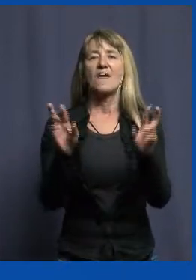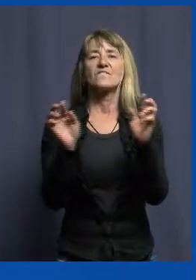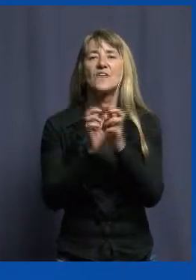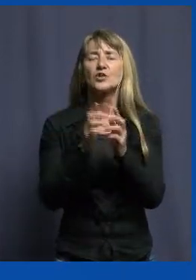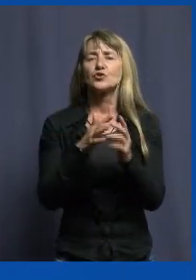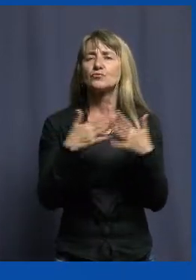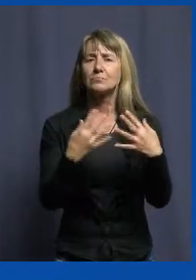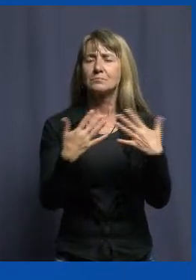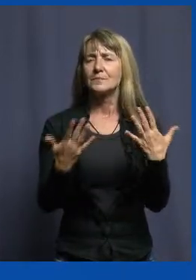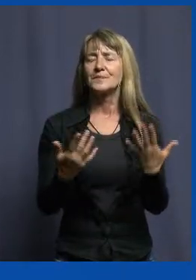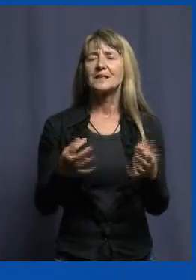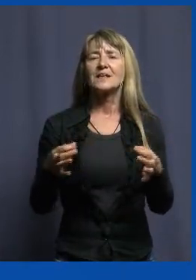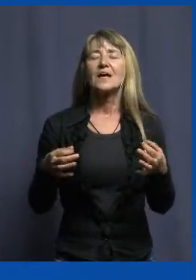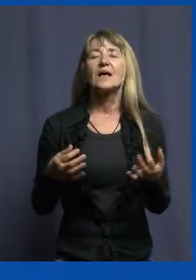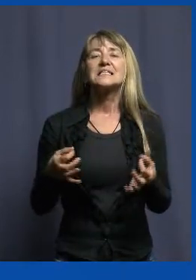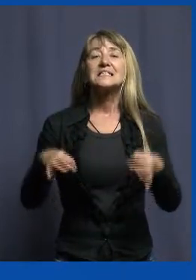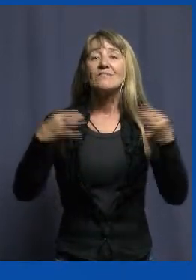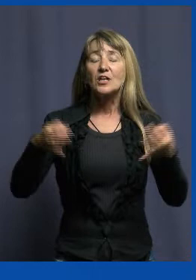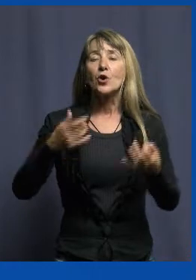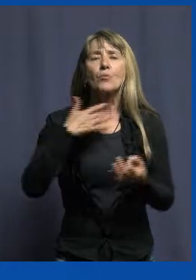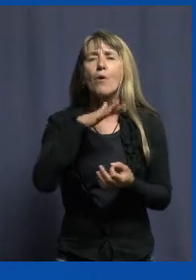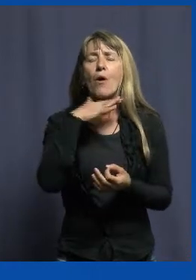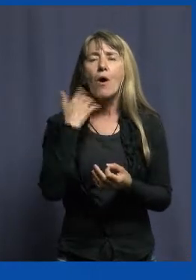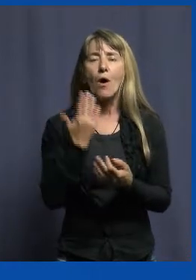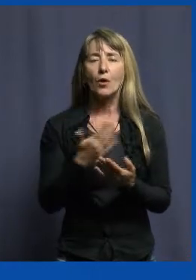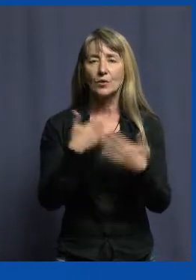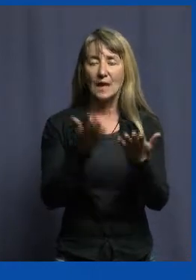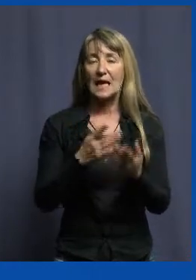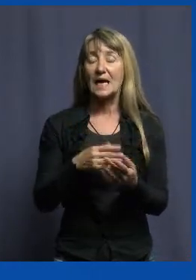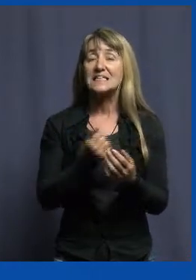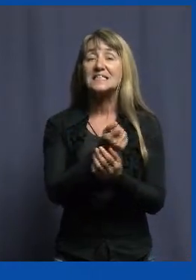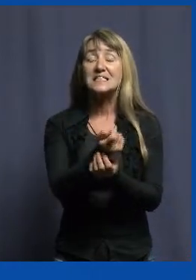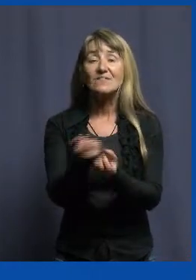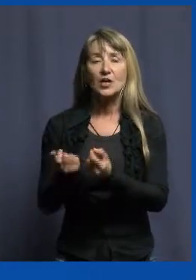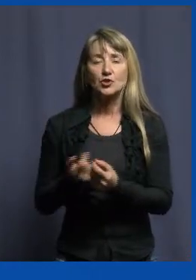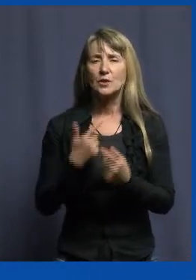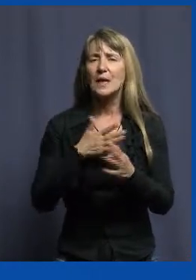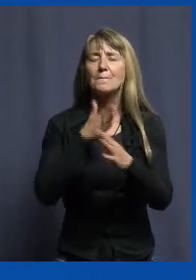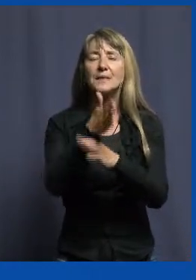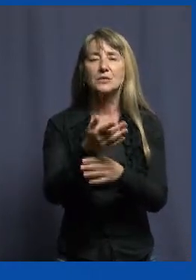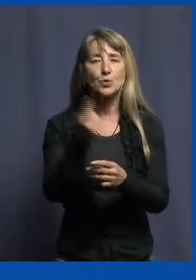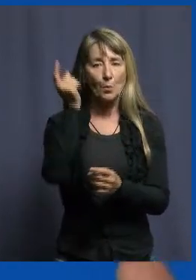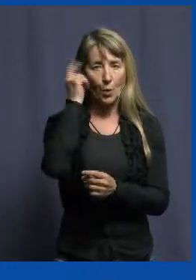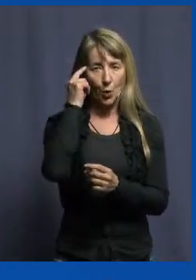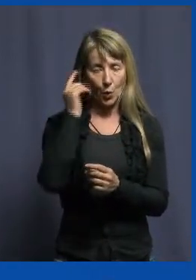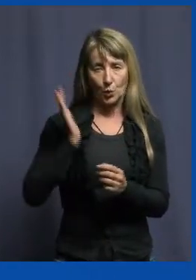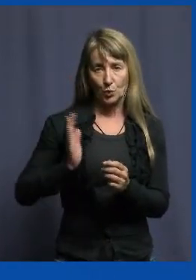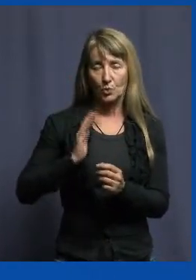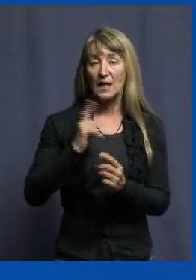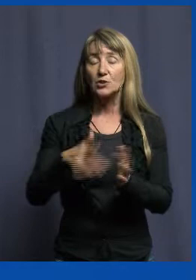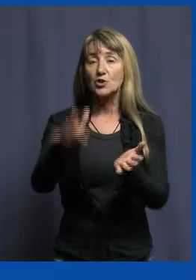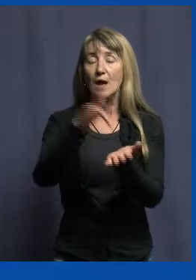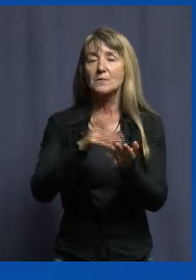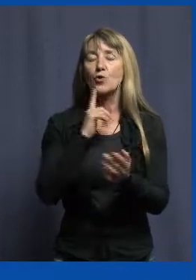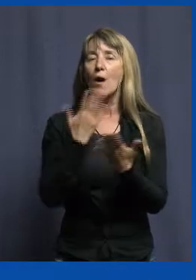koja mnogo malo košta, mnogo daje, kada imate potpuno drugačiji pristup kulturi, kada ona dođe na mesto koje pripada,